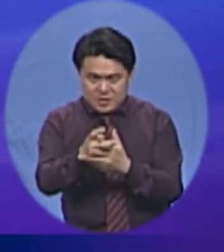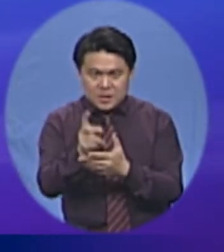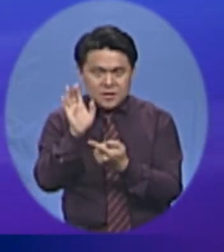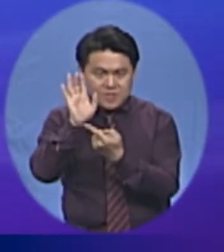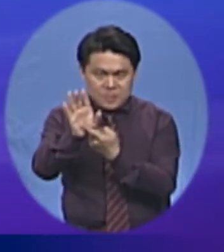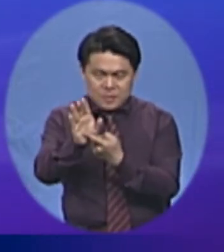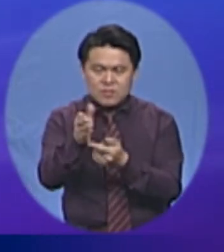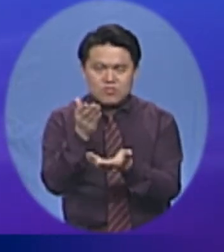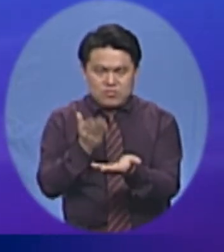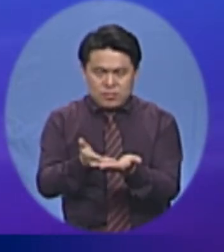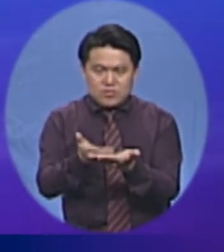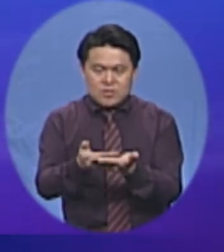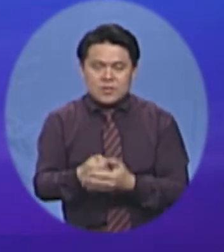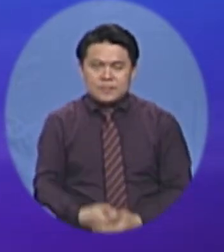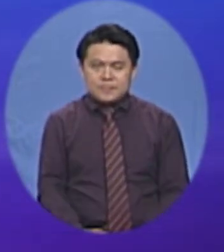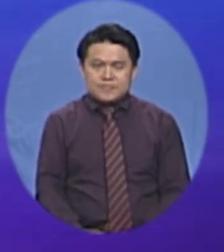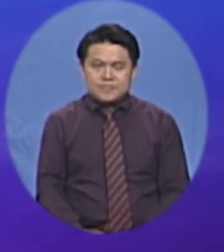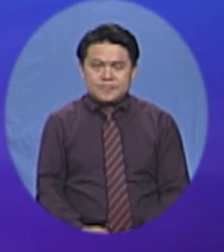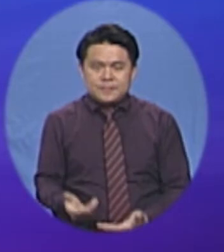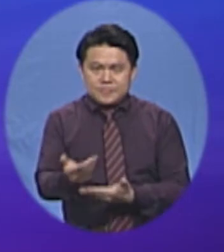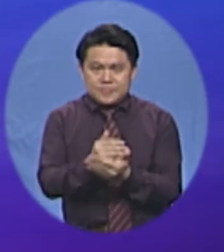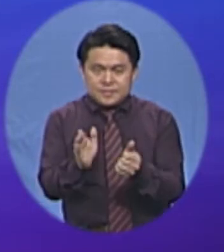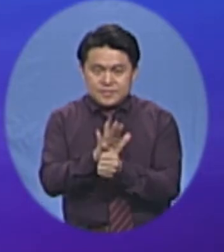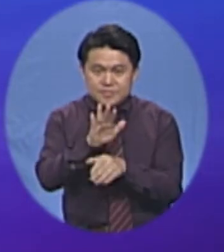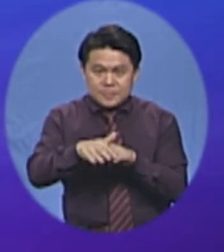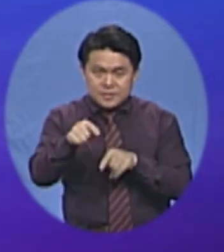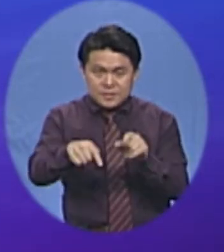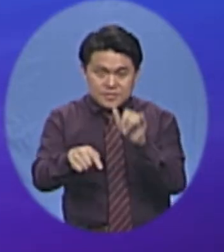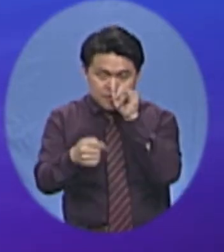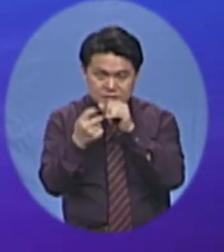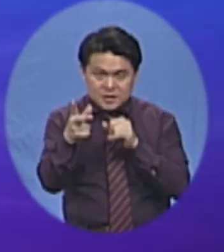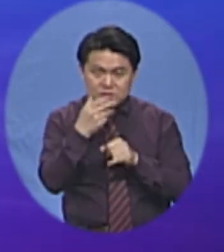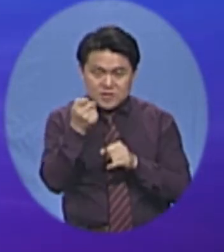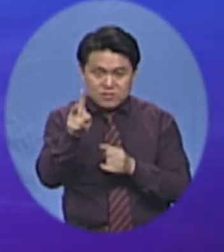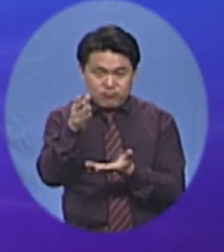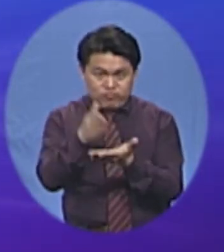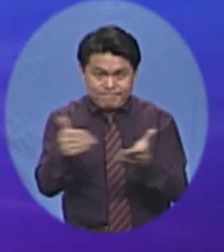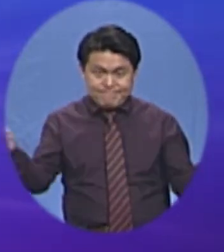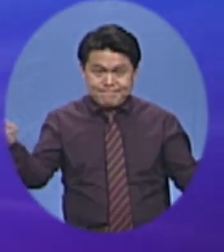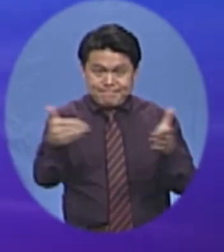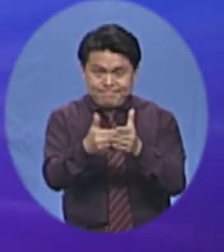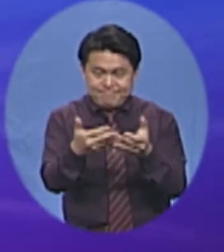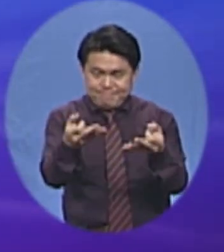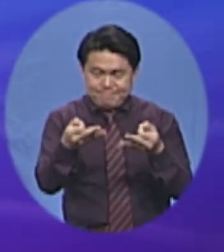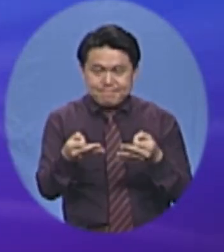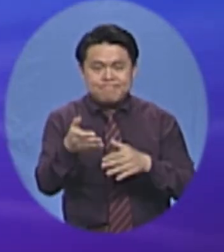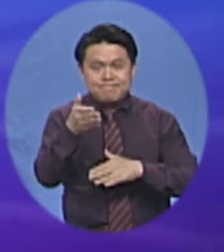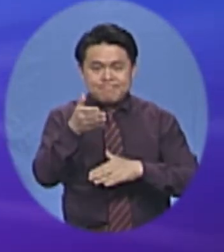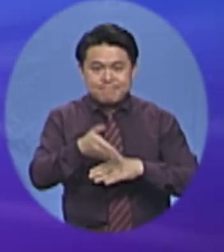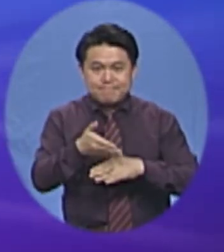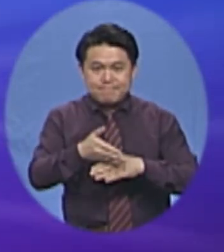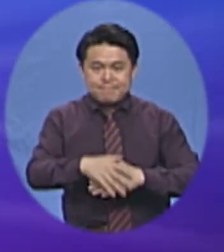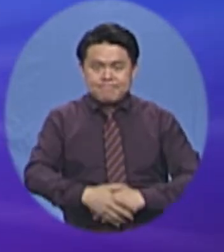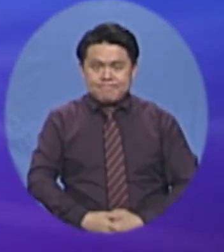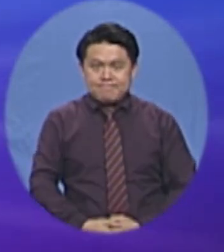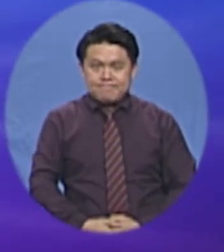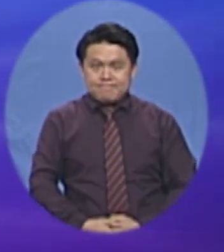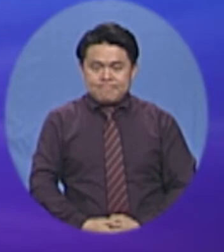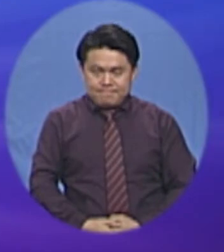방향을 제시해줬으면 좋겠습니다. 나눔과 배려를 실천하는 방송 복지TV 뉴스를 마칩니다. 시청해주신 여러분